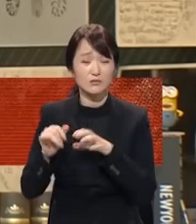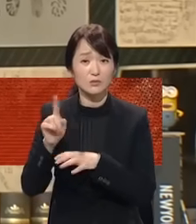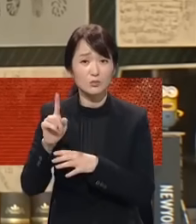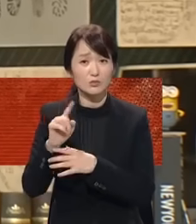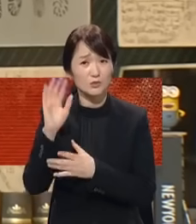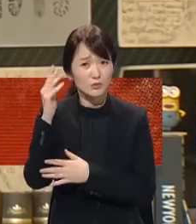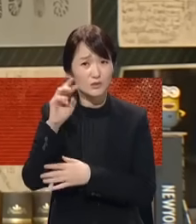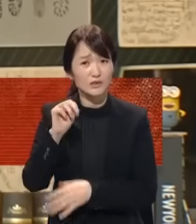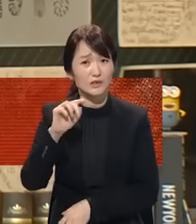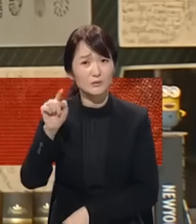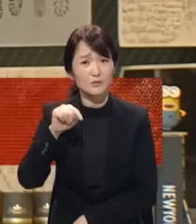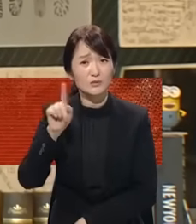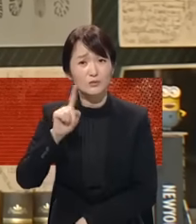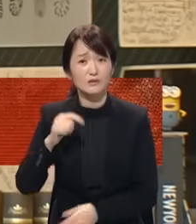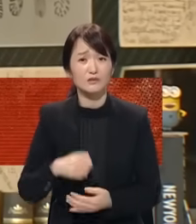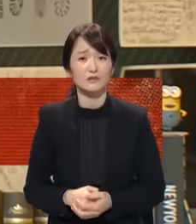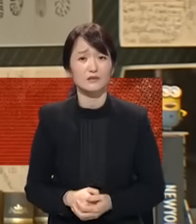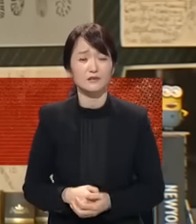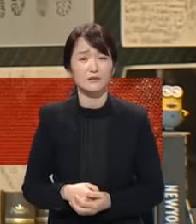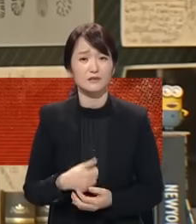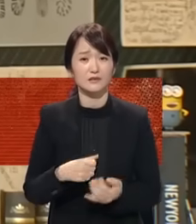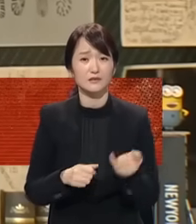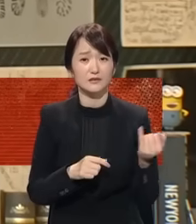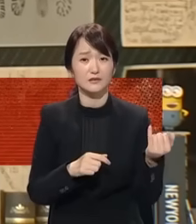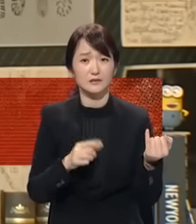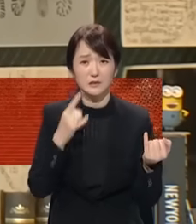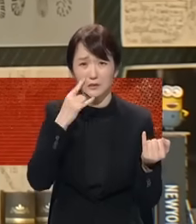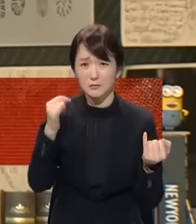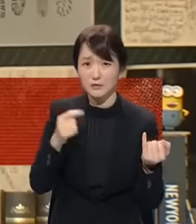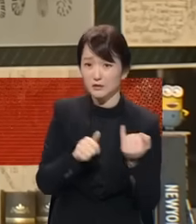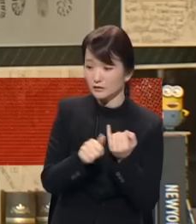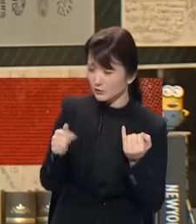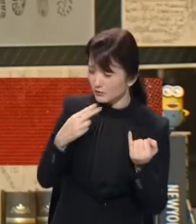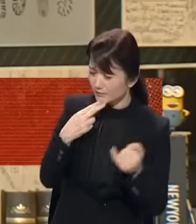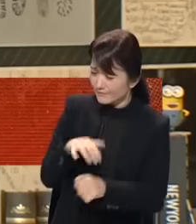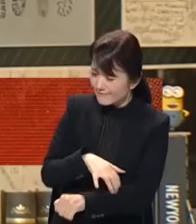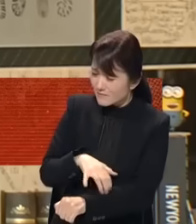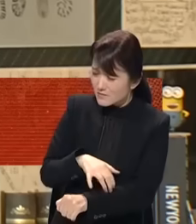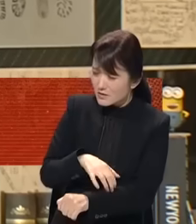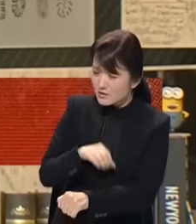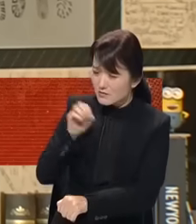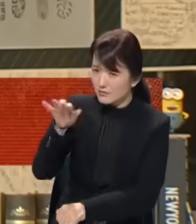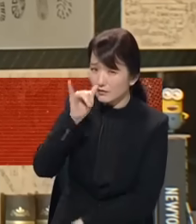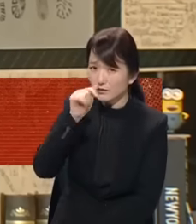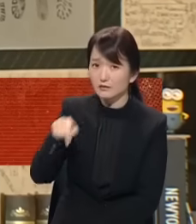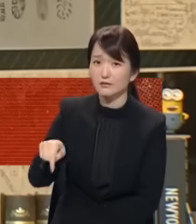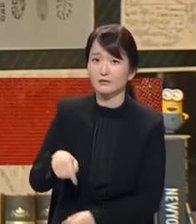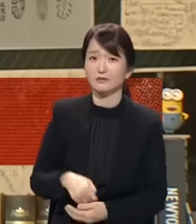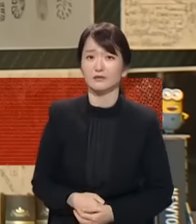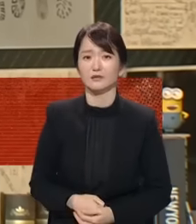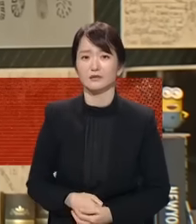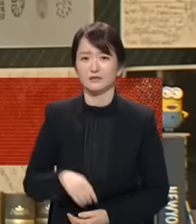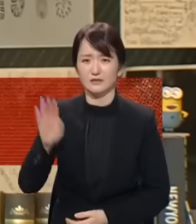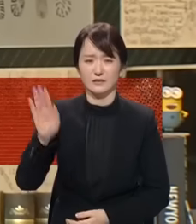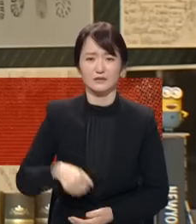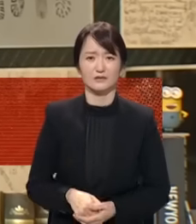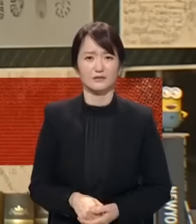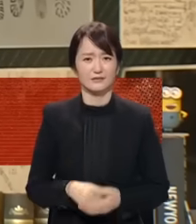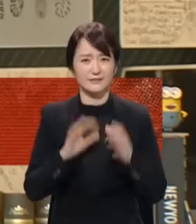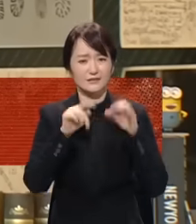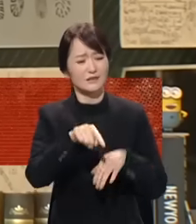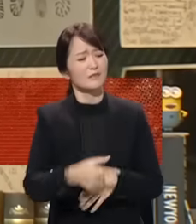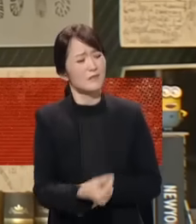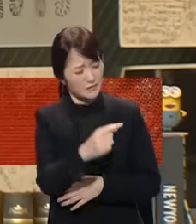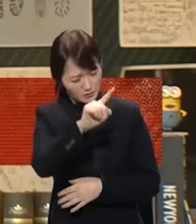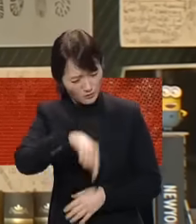아무리 요즘에 MZ니 뭐니 해도 어머니 우리 지훈 씨가 없어서 불편해. 어쩌고 이딴 소리가 너 나오니 진짜? 어? 아유 요즘 애들 진짜 야